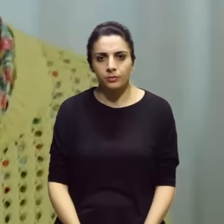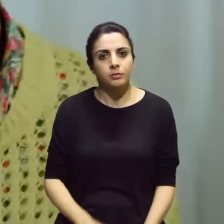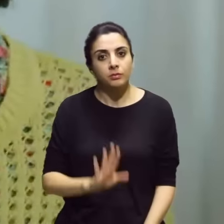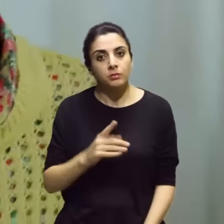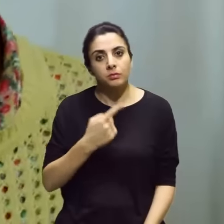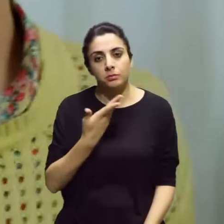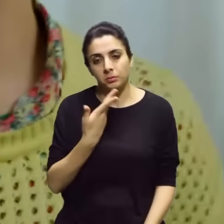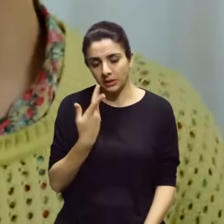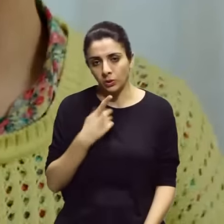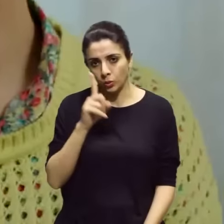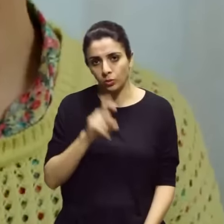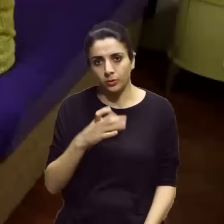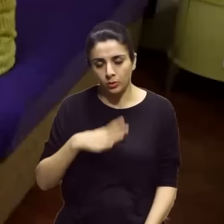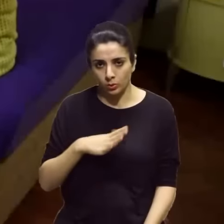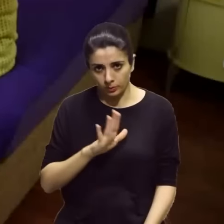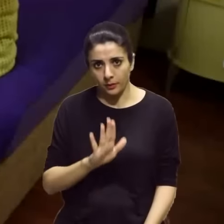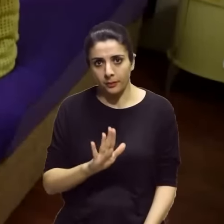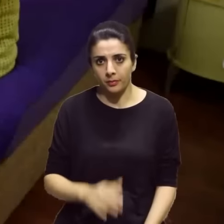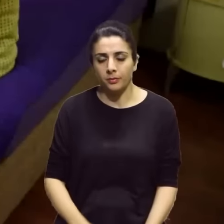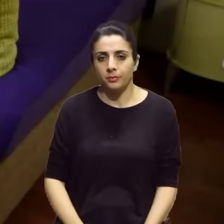Peki Ayşem, sana bir şey daha soracağım. Tamam mı?